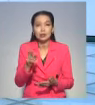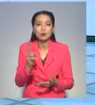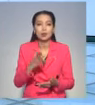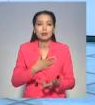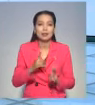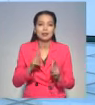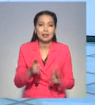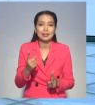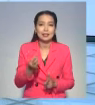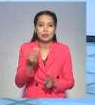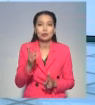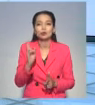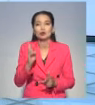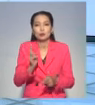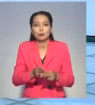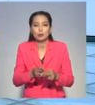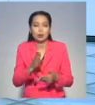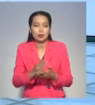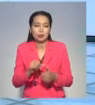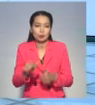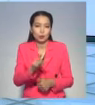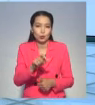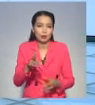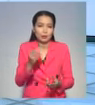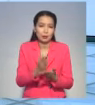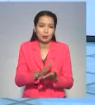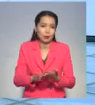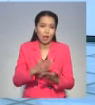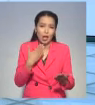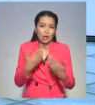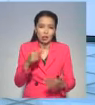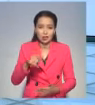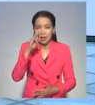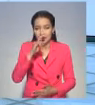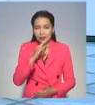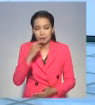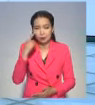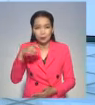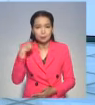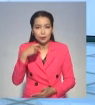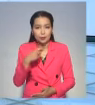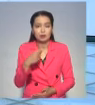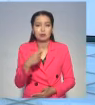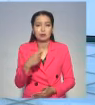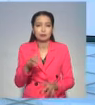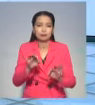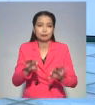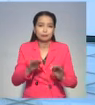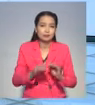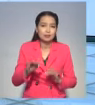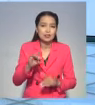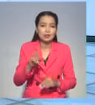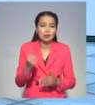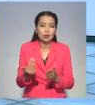чем-то мешают. Причем эти люди не имеют никакого отношения к Казахстану, подчеркнул президент. В публичное поле из-за рубежа то и